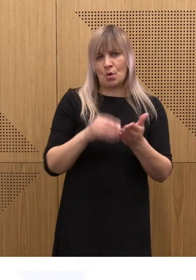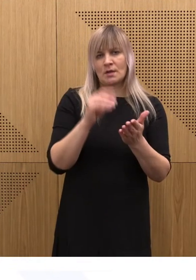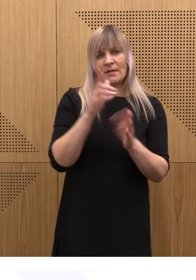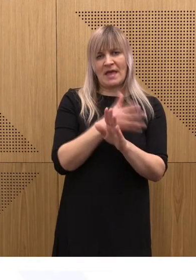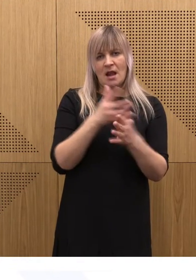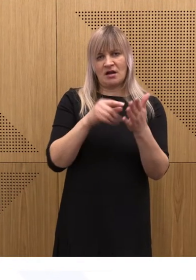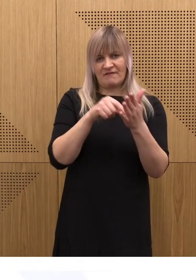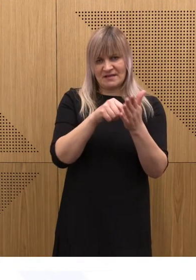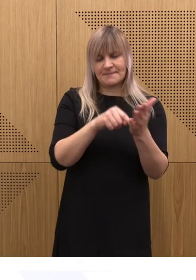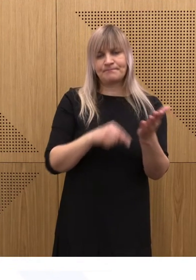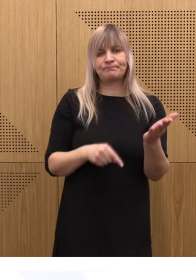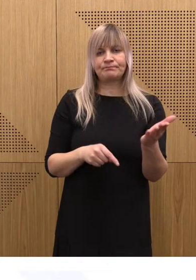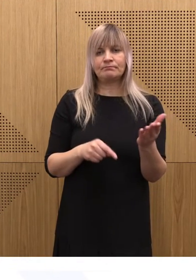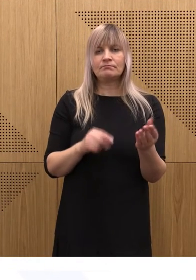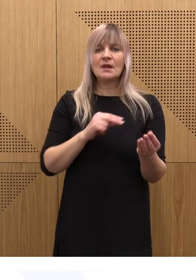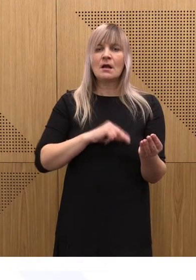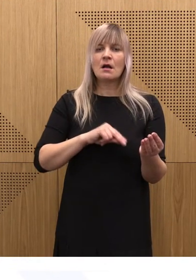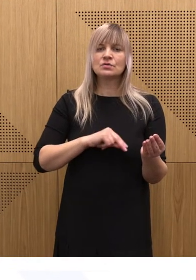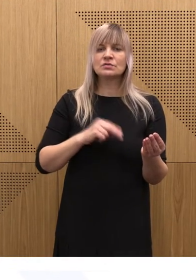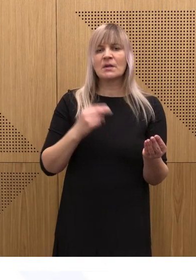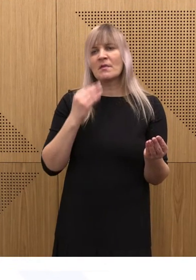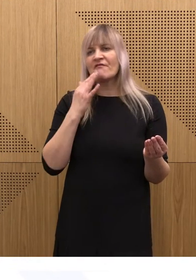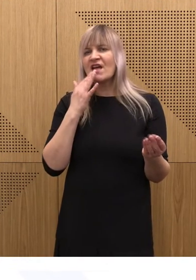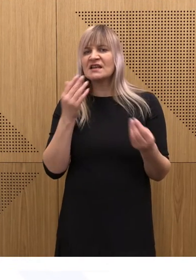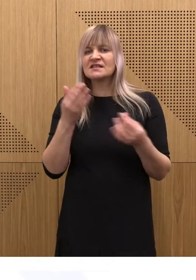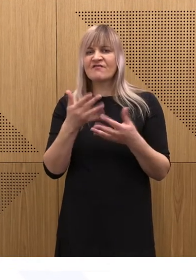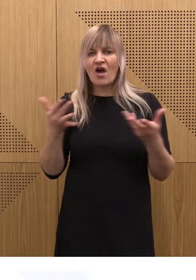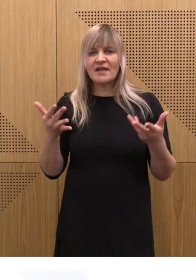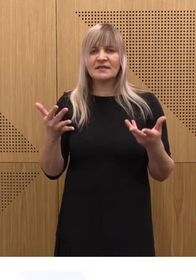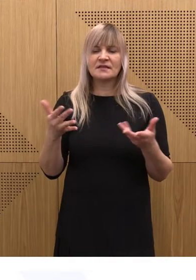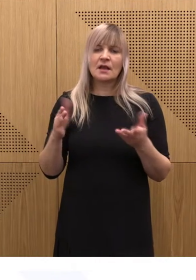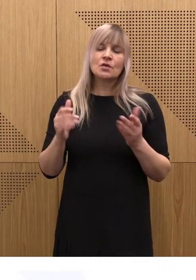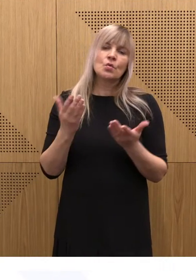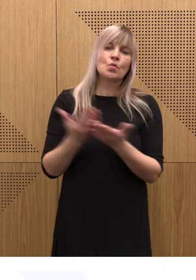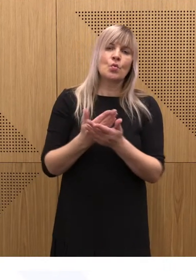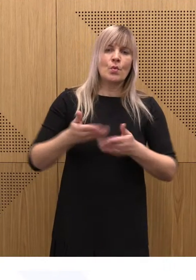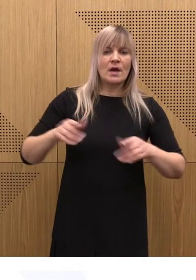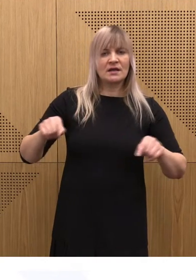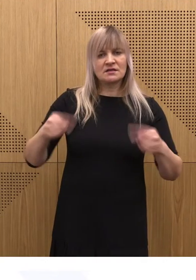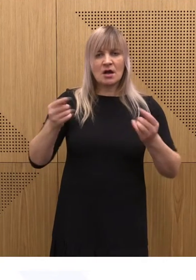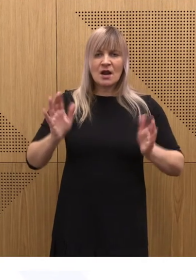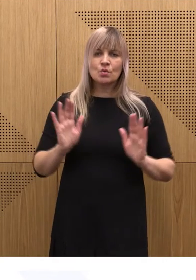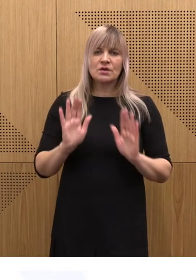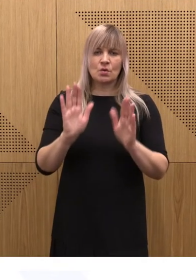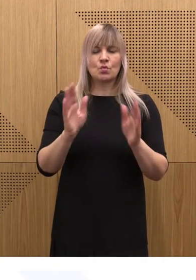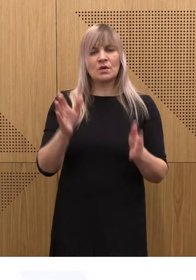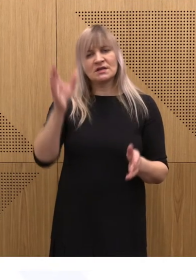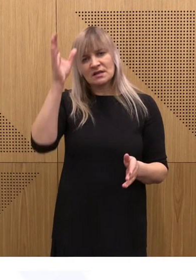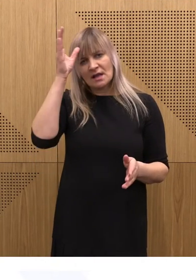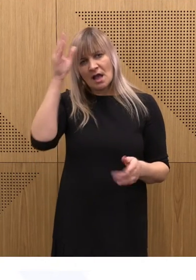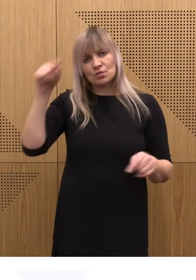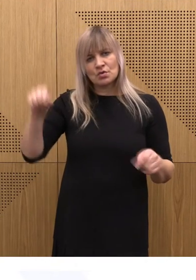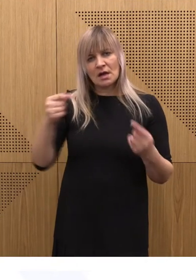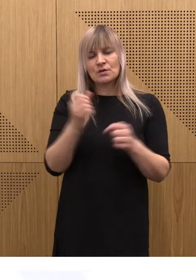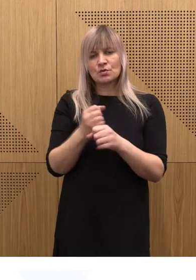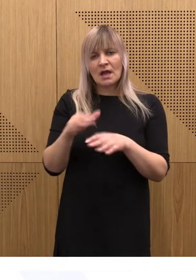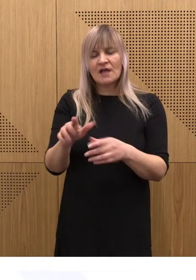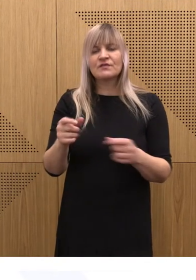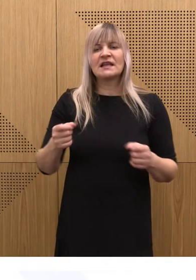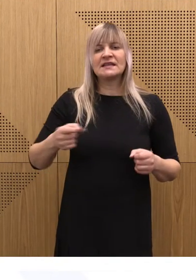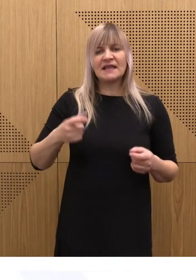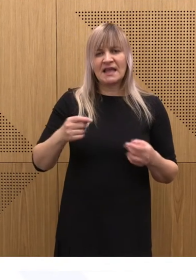kindlasti kasutame välisvahendeid uueks arengutõukeks, me panustame teaduse arendustegevusse, digi-